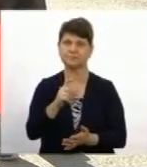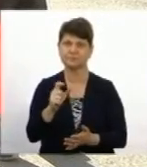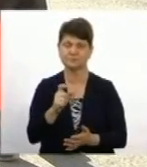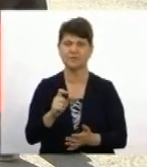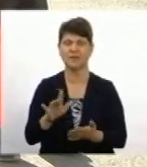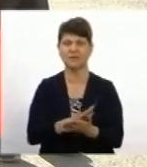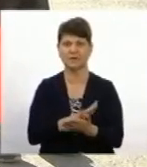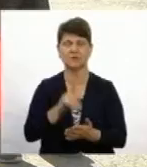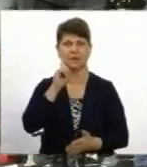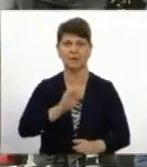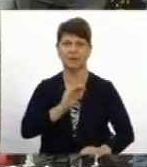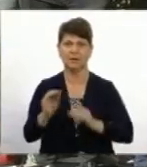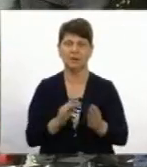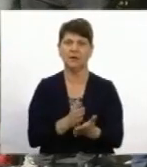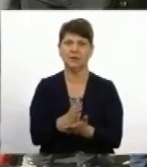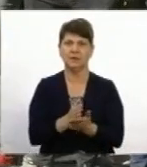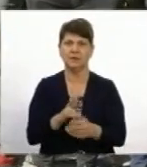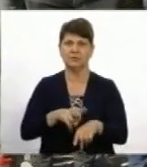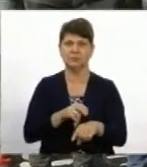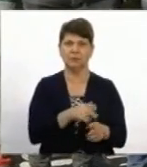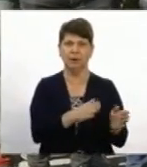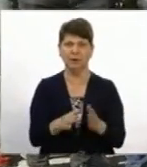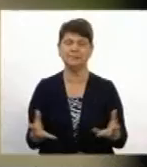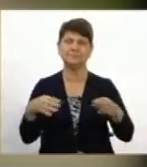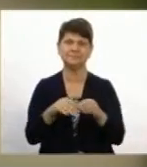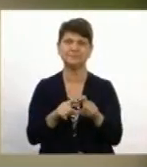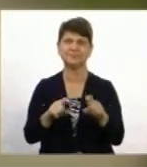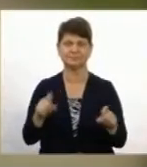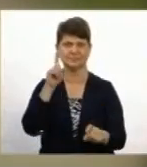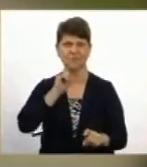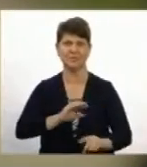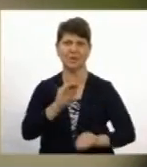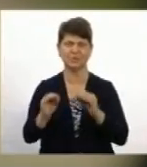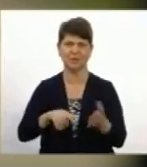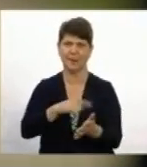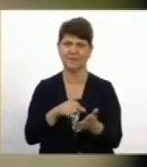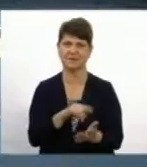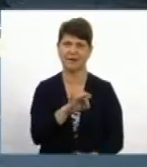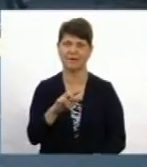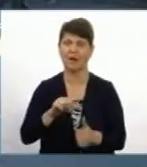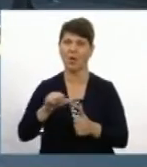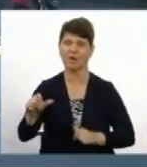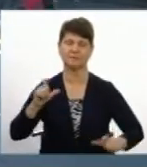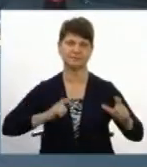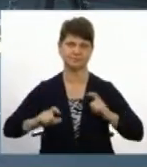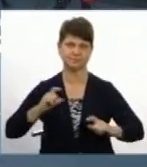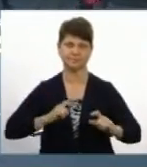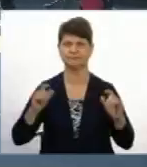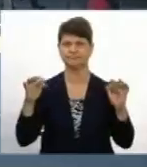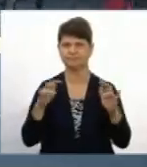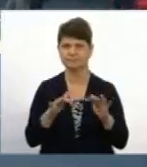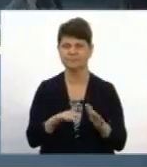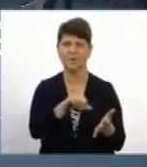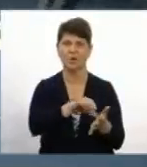та санітарного стану міста Служби правопорядку спільно з Департаментом благоустрою міськради. Окрім студентів, на толоку виходять